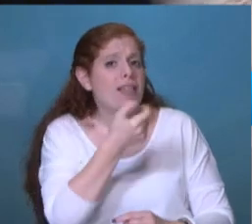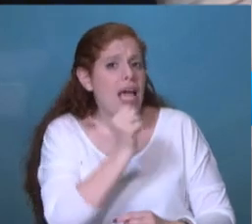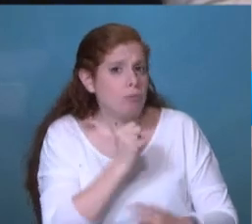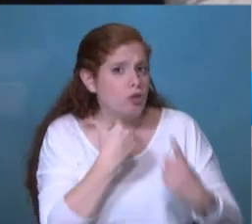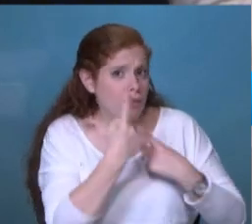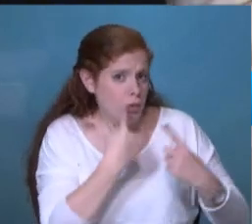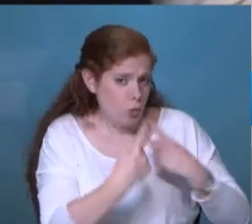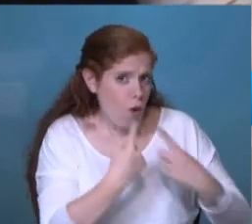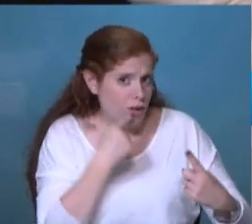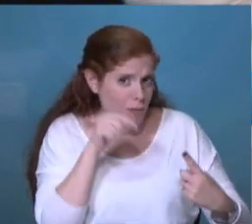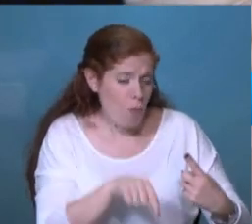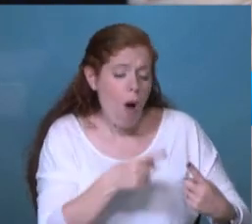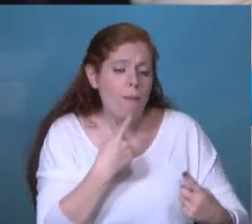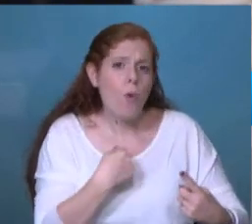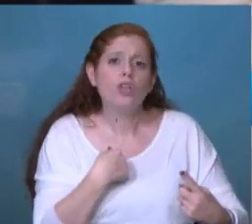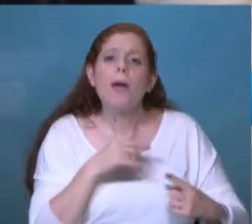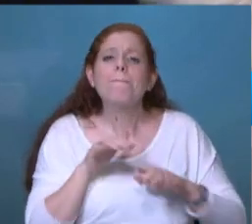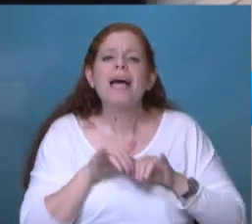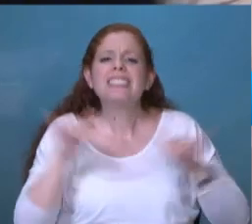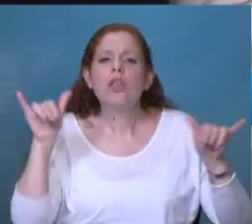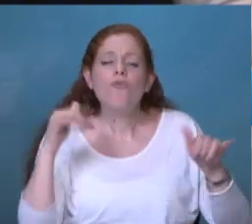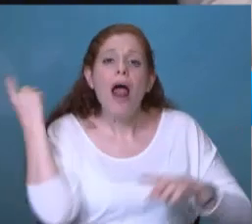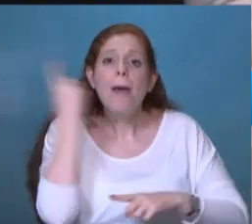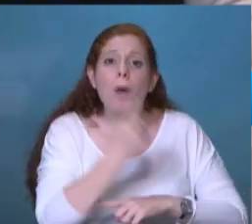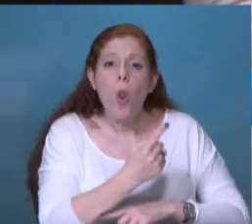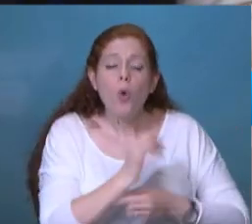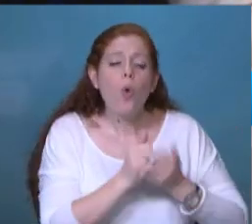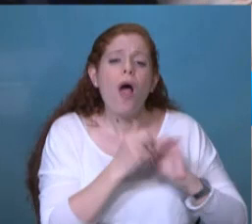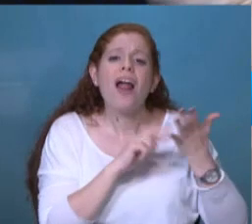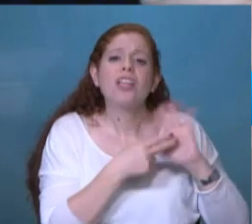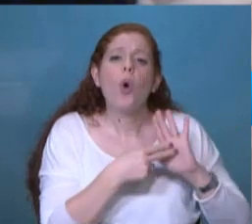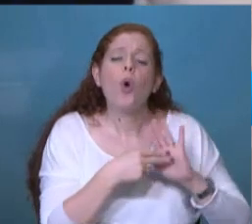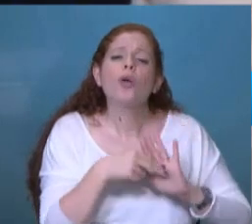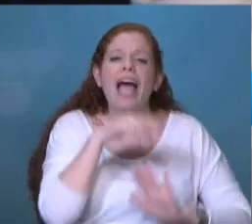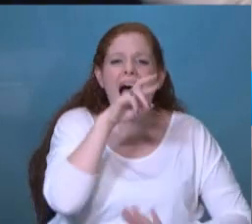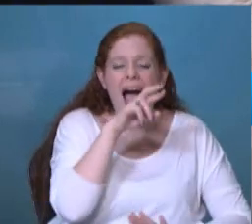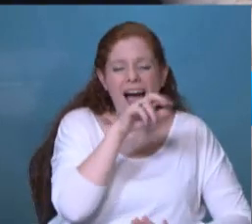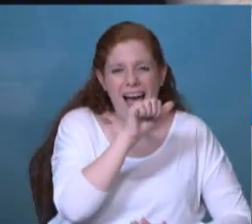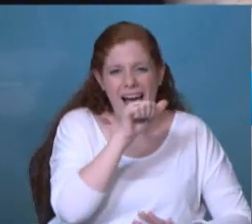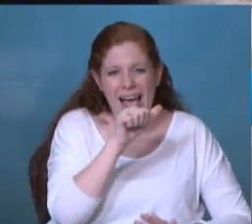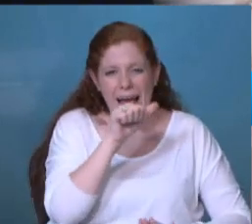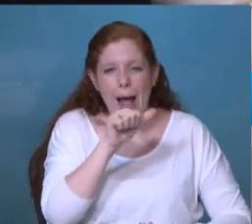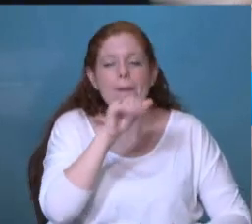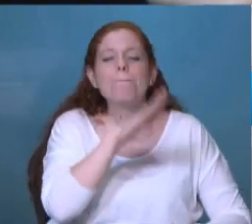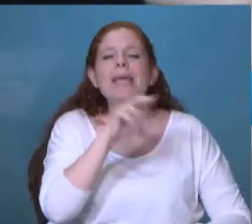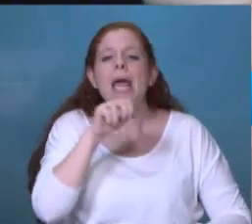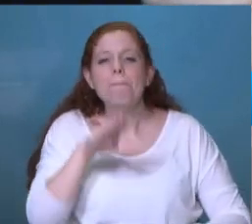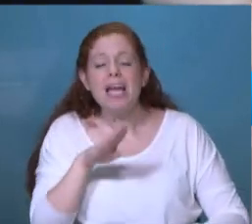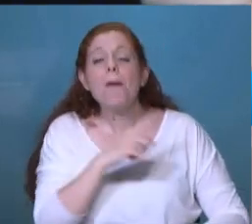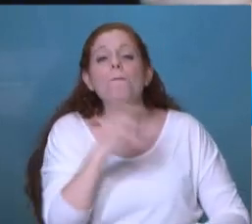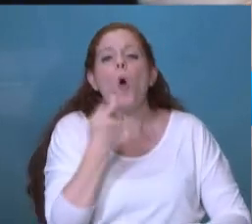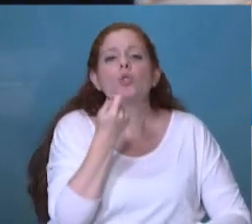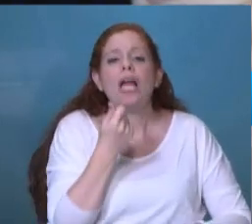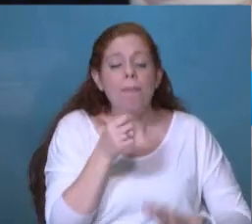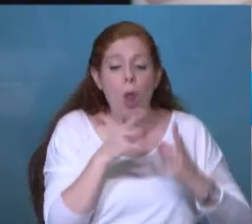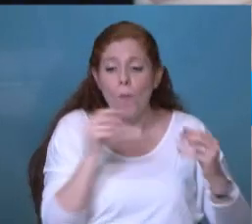פה, אמרו לי שהם נסו משדה התעופה למלונות שלהם, או לדירות ה-Airbnb שהם הזכירו, מאות שקלים למונית, מצד אחד,